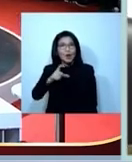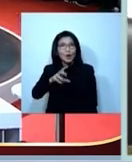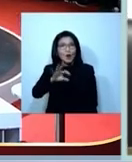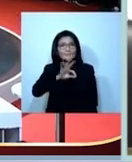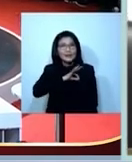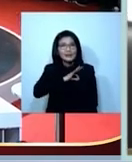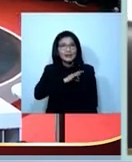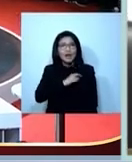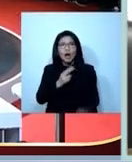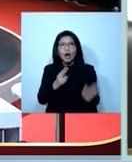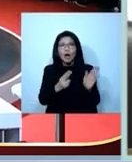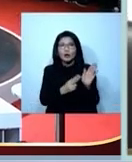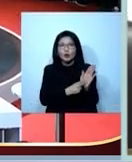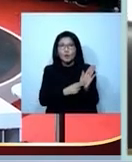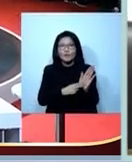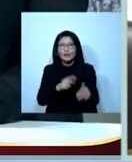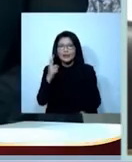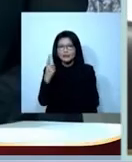satu sama lain